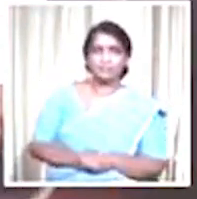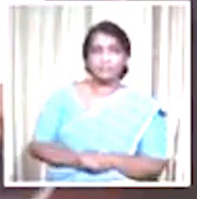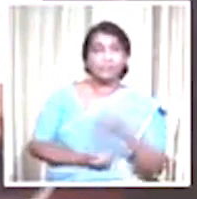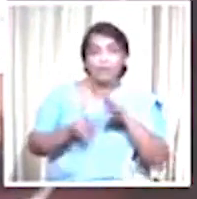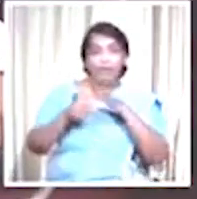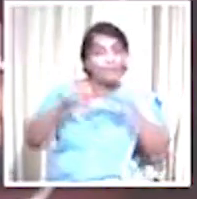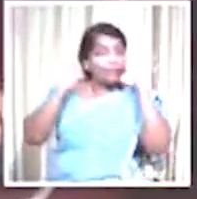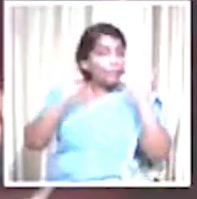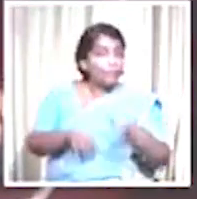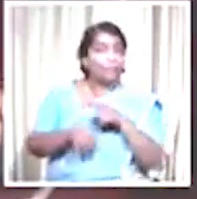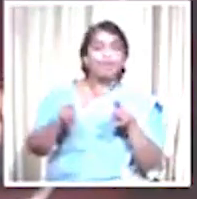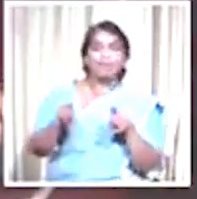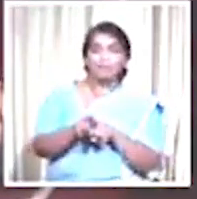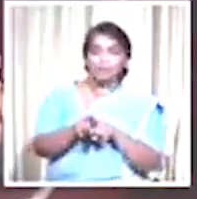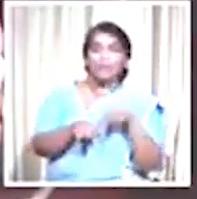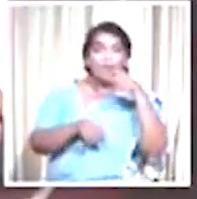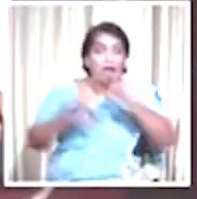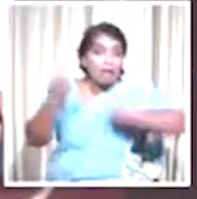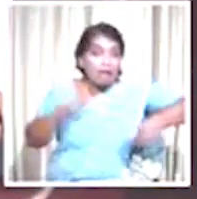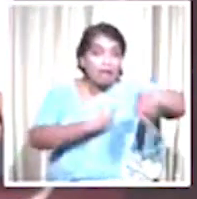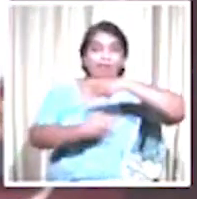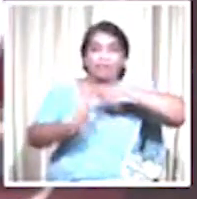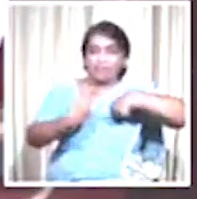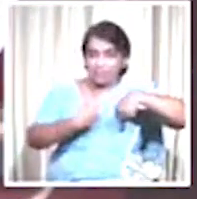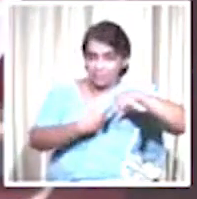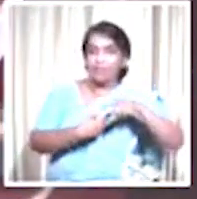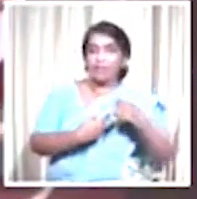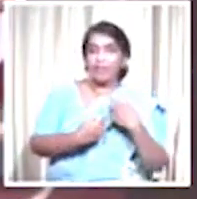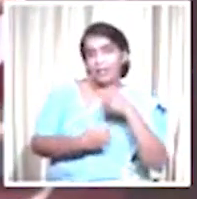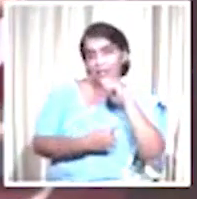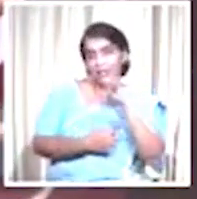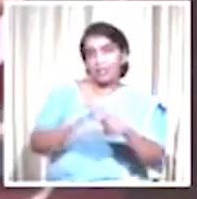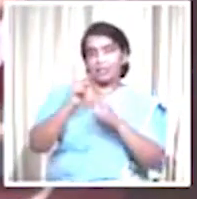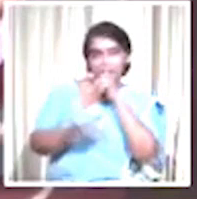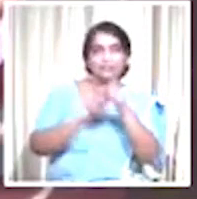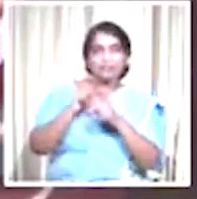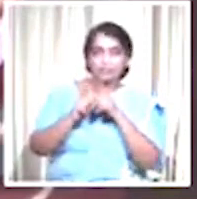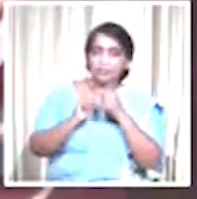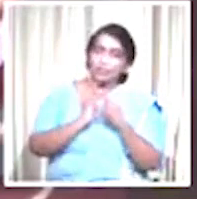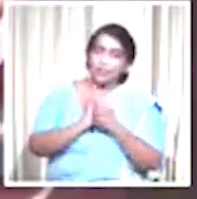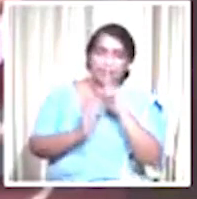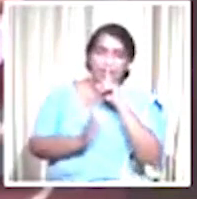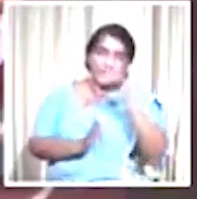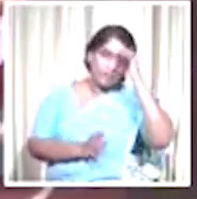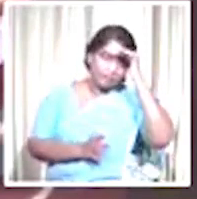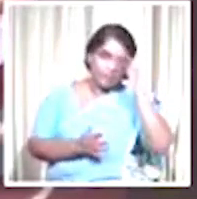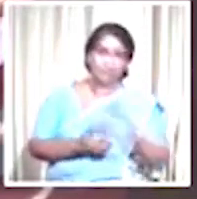ඒකෙන් බැහැරව මේක ඇතුලේ අපි ඇත්ත කතා කරොත් ගරු කථානායකතුමනි